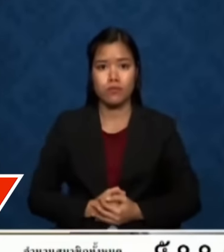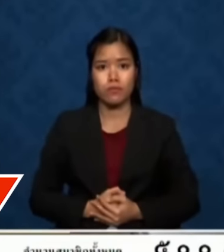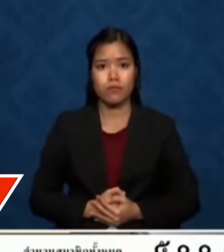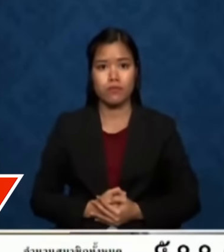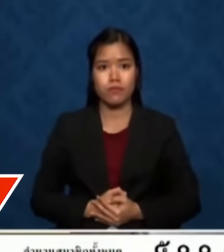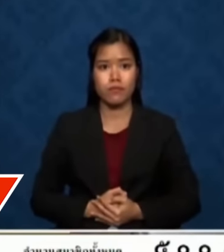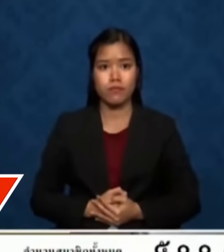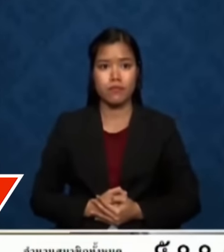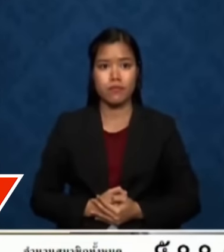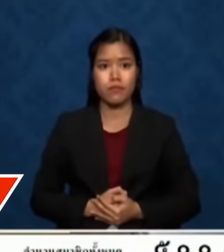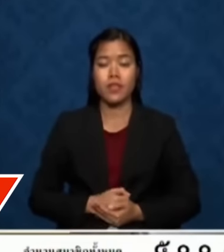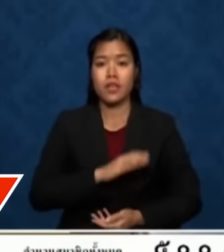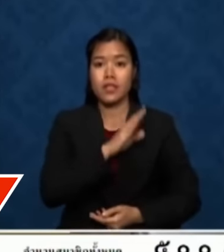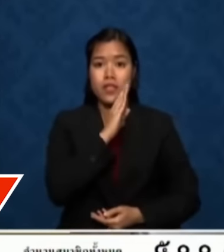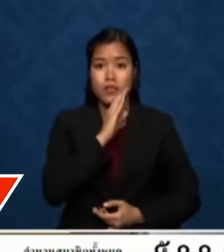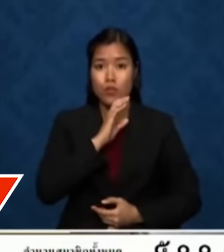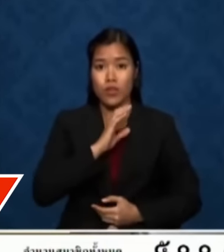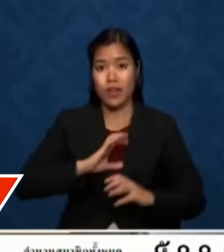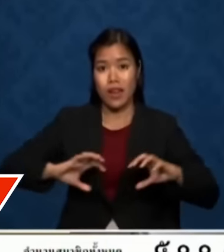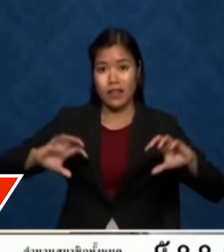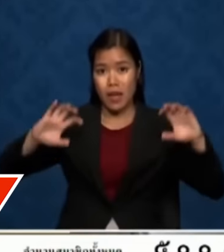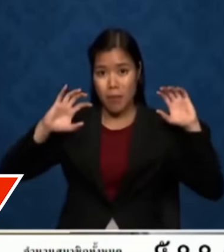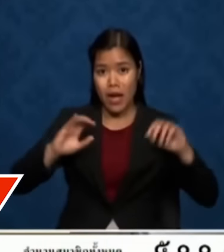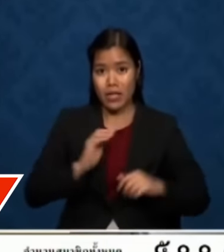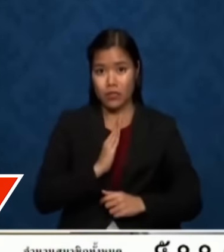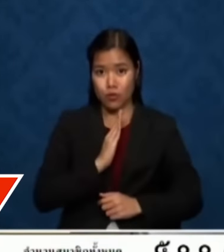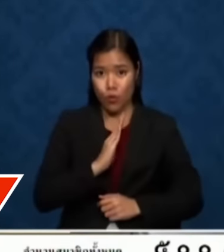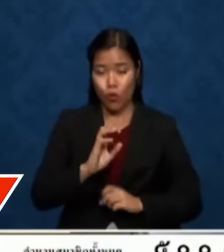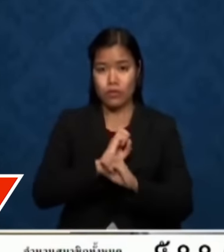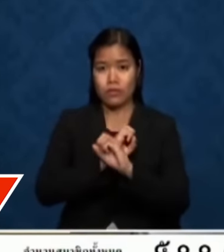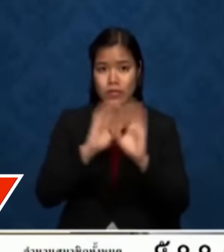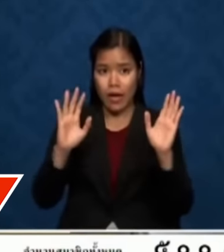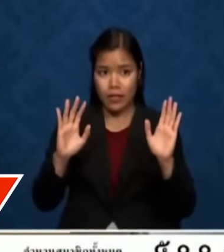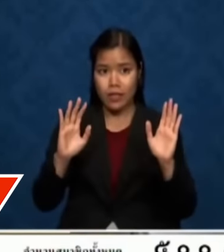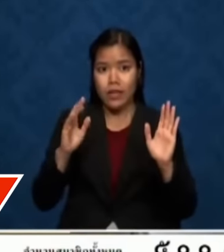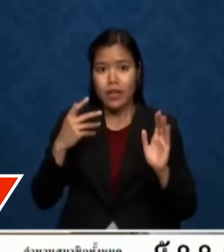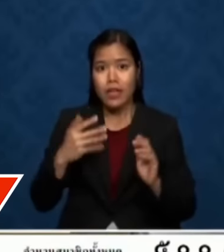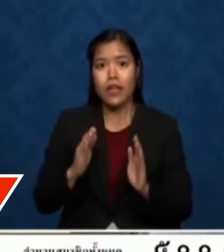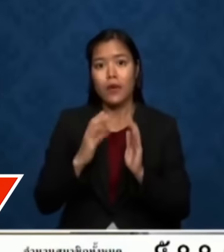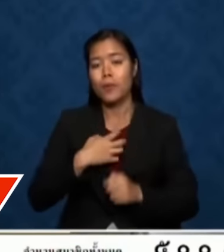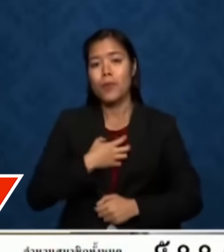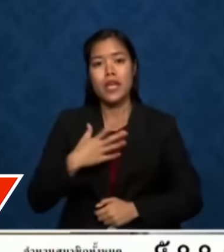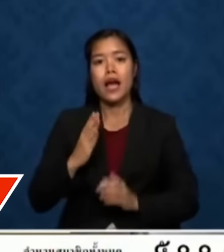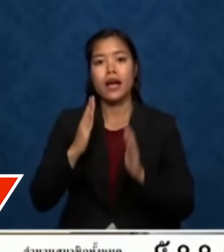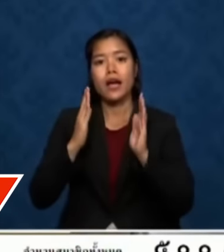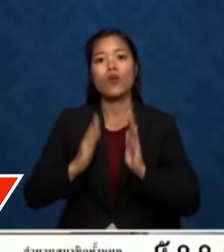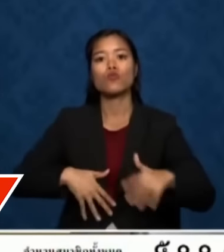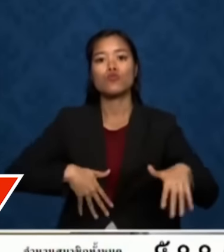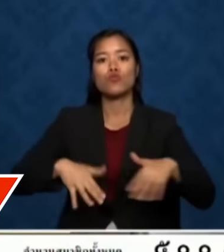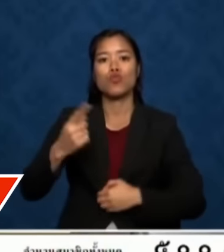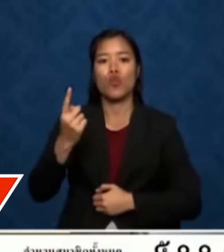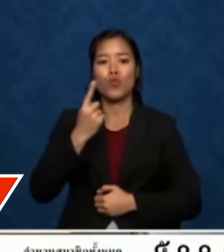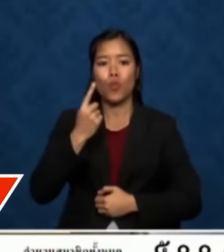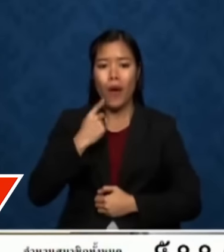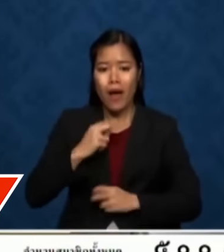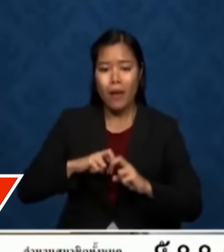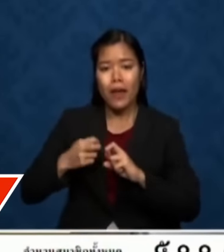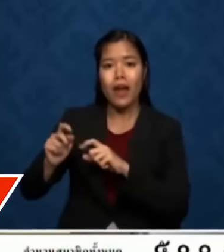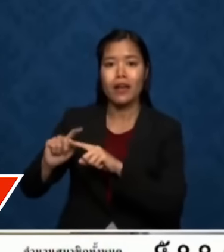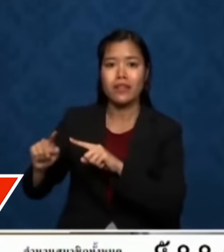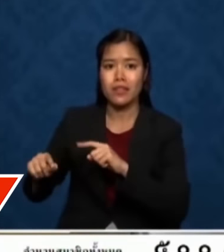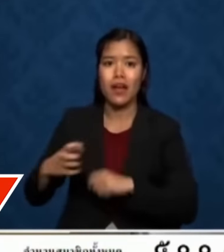ท่านประธานคะหากรัฐบาลจริงใจและต้องการปิดข้อคอรหานี้นะคะไม่ให้ซ้ำรอยในอดีตดิฉันคิดว่าควร